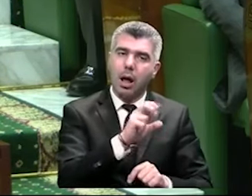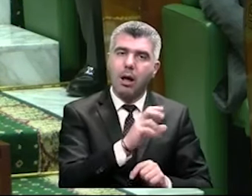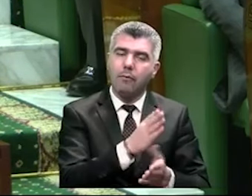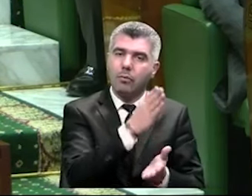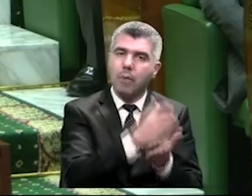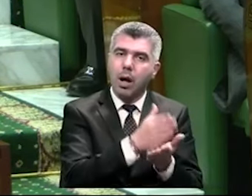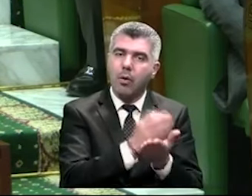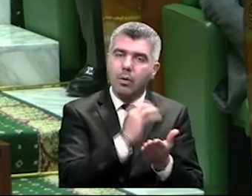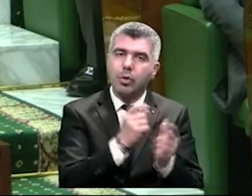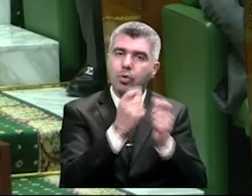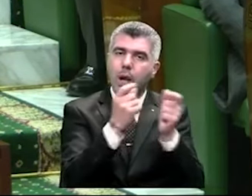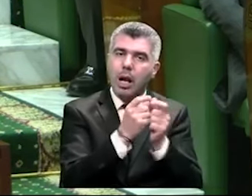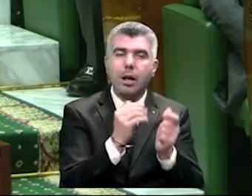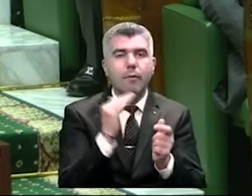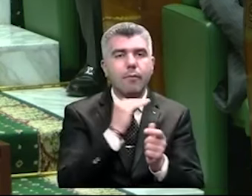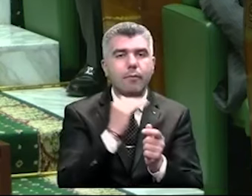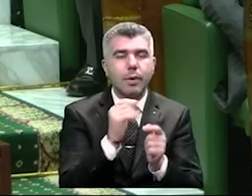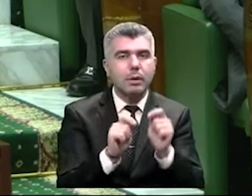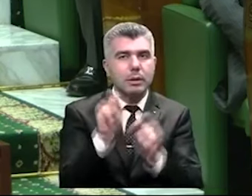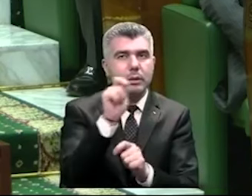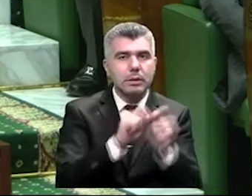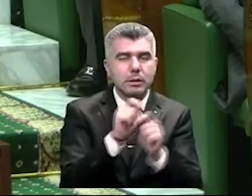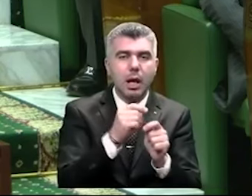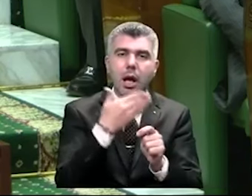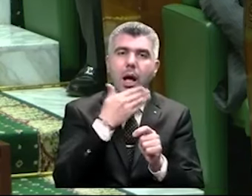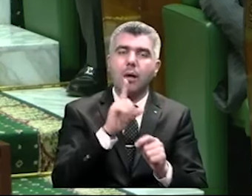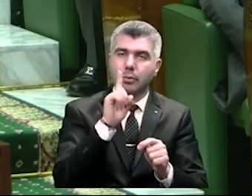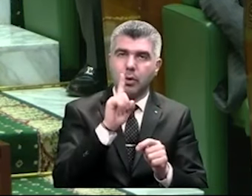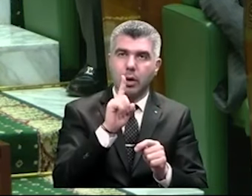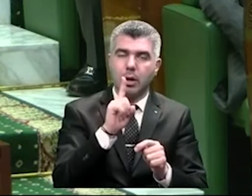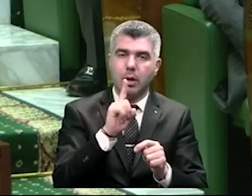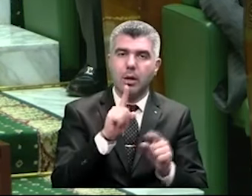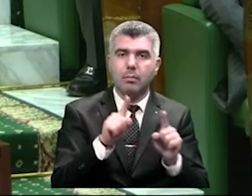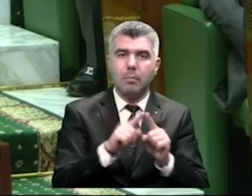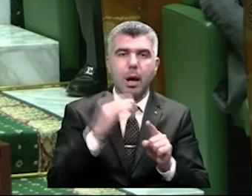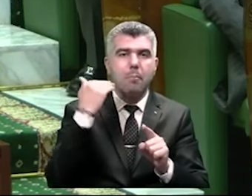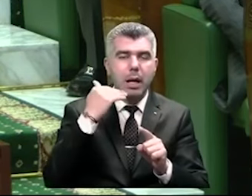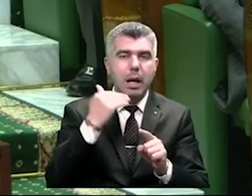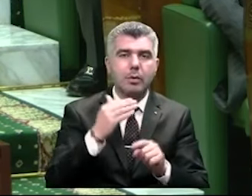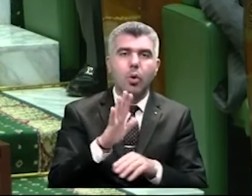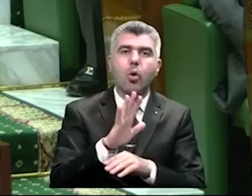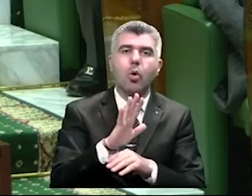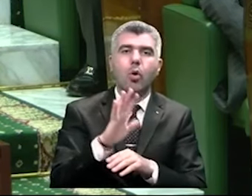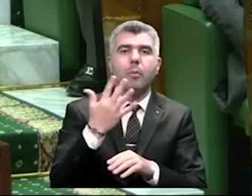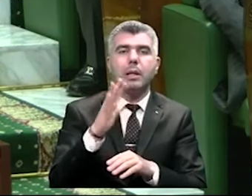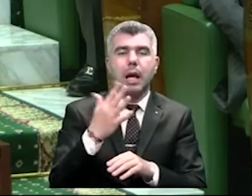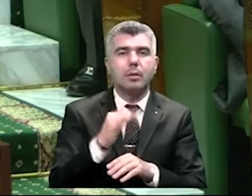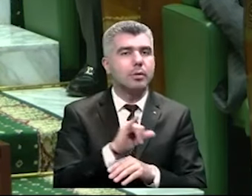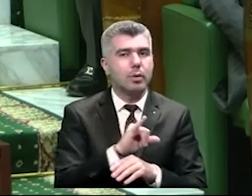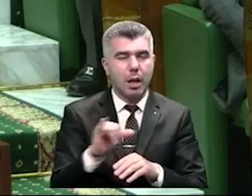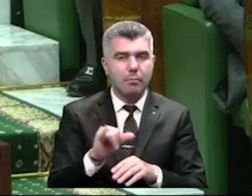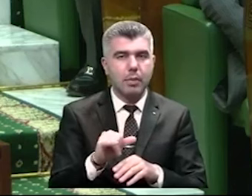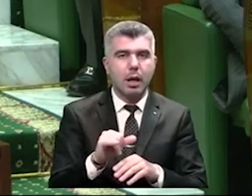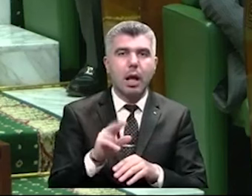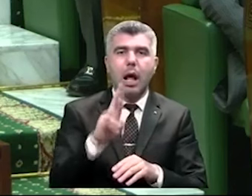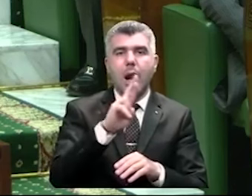دراسه ان دار شي حلول مستعجله والحمد لله كن شااهد دابا ذاك المقطع اللي كان عندنا ما بين مكناس وخميس ما بقاش الدخله ديال الرباط ما